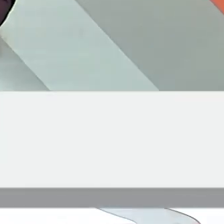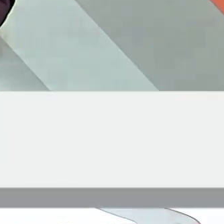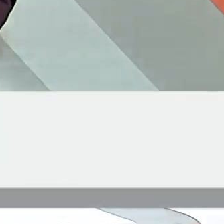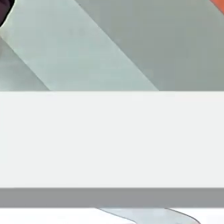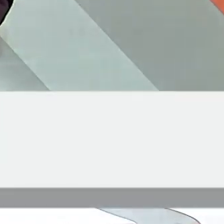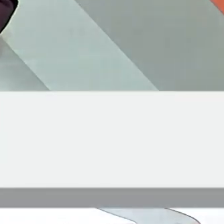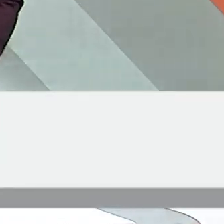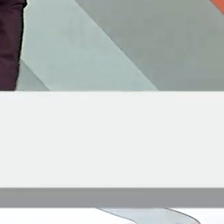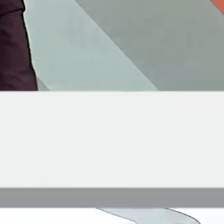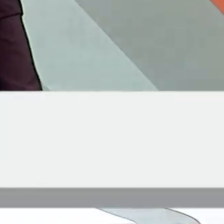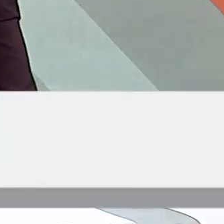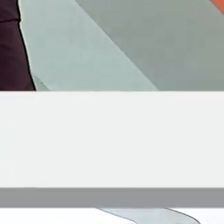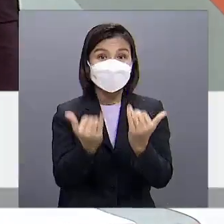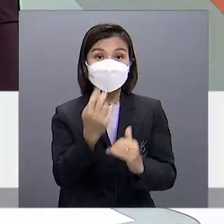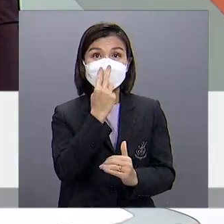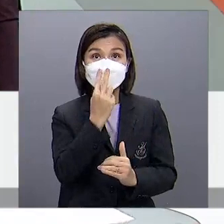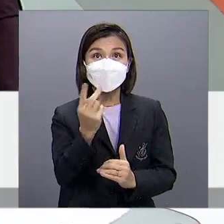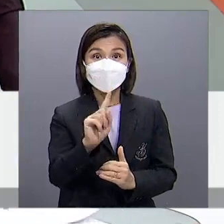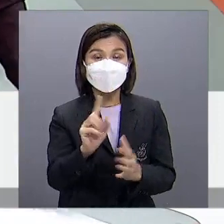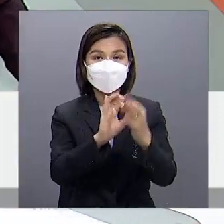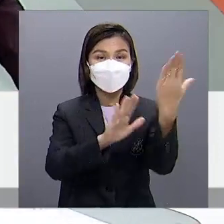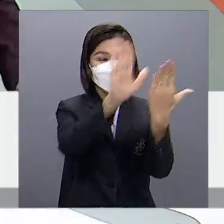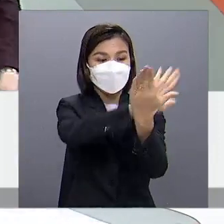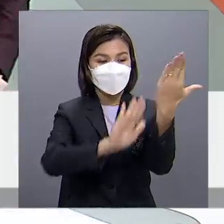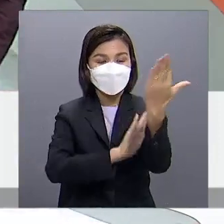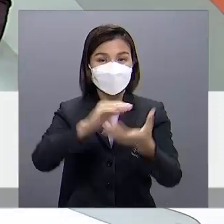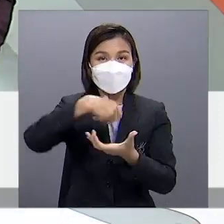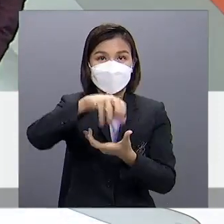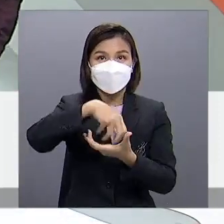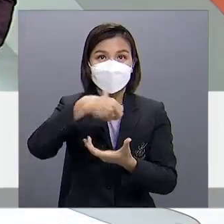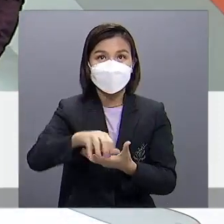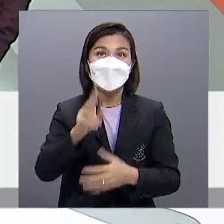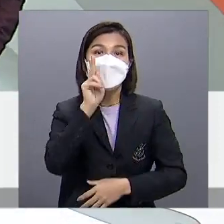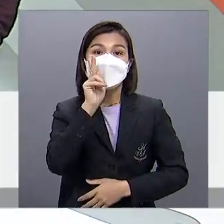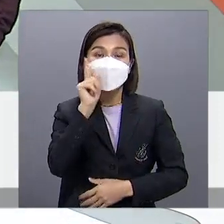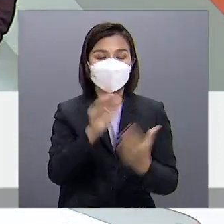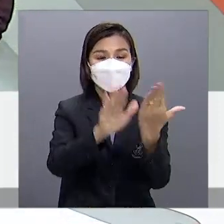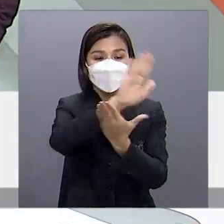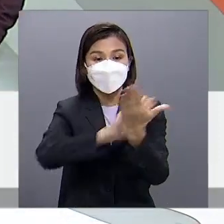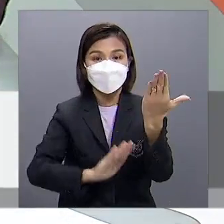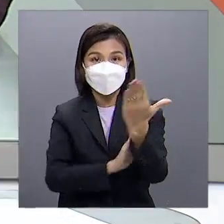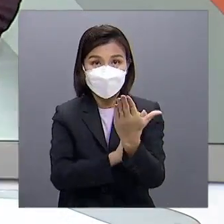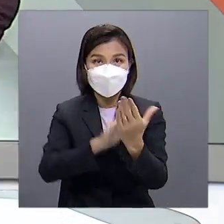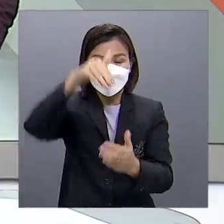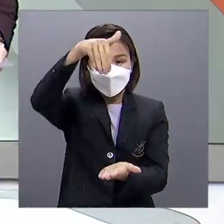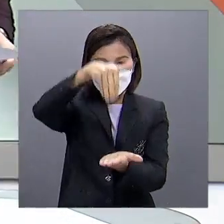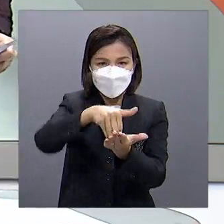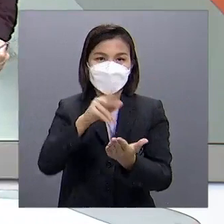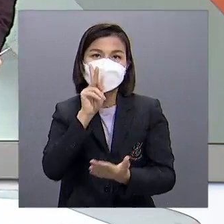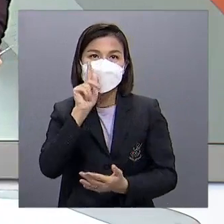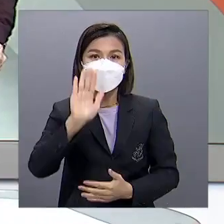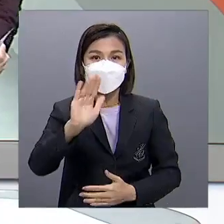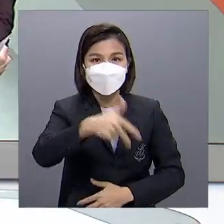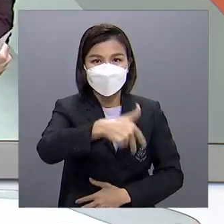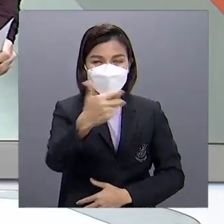สวัสดีครับจับตารอบทิศกับผมเชอสารมาแล้วครับพื้นที่ของข่าวจากทั่วไทยส่งตรงจากศูนย์ข่าวไทย PBS นะครับคุณผู้ช